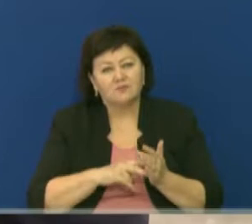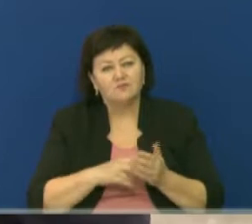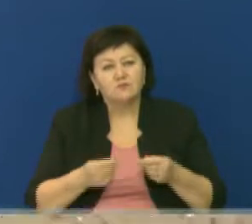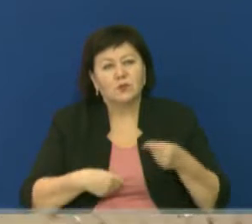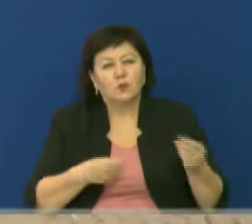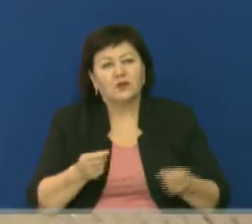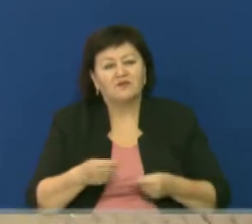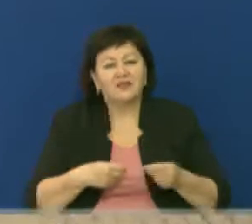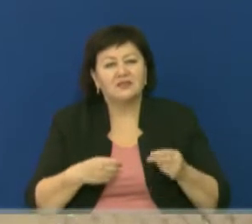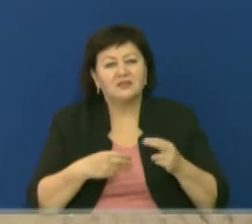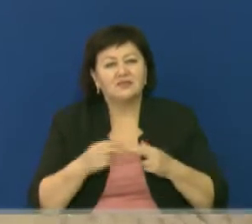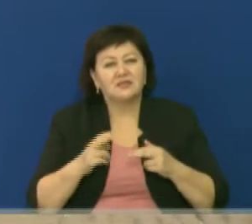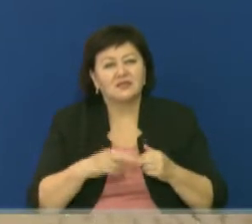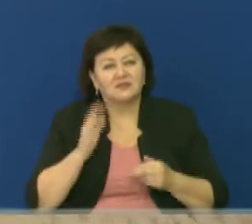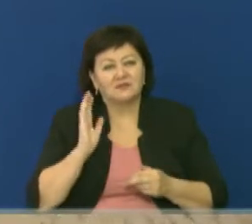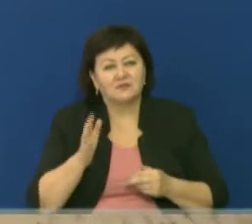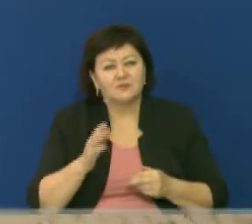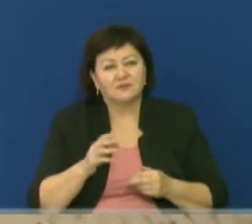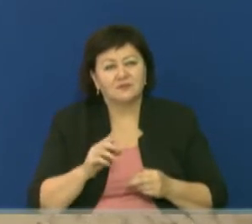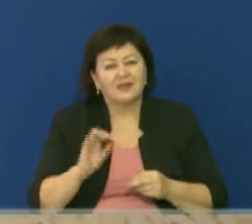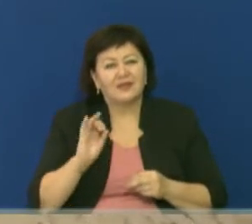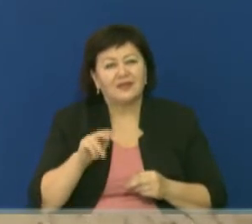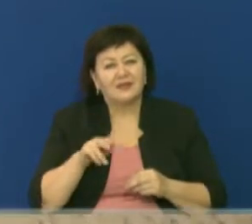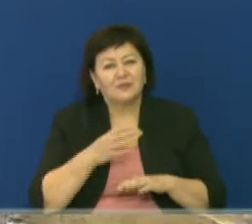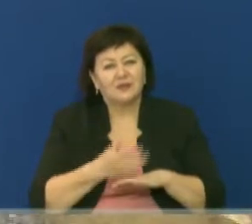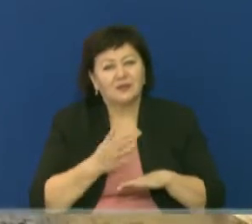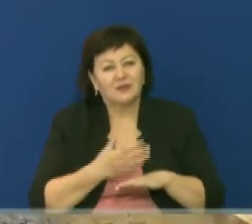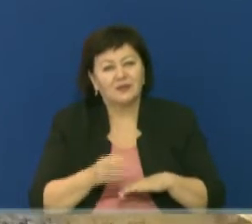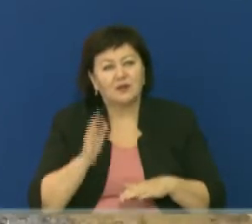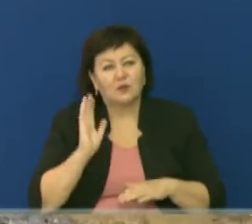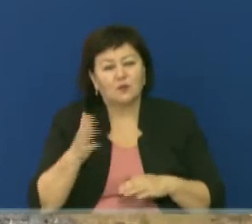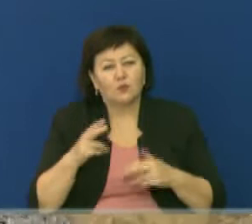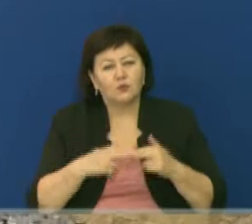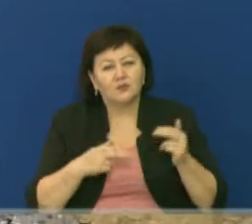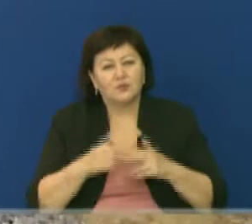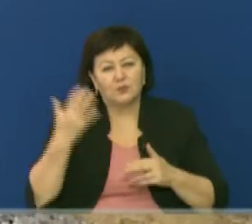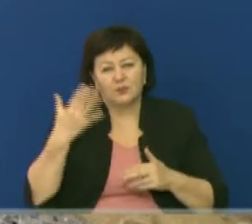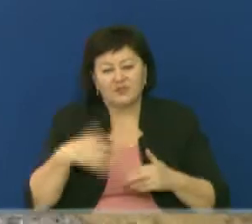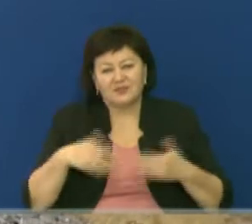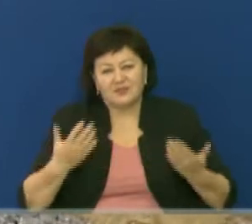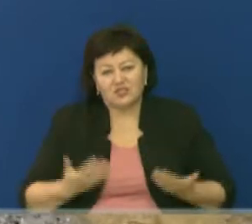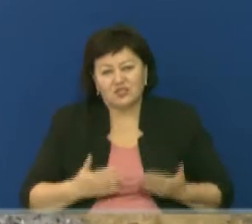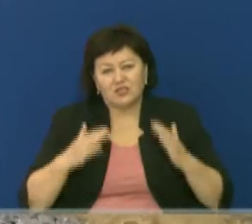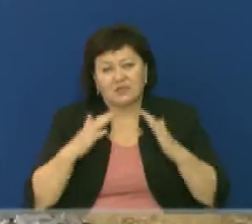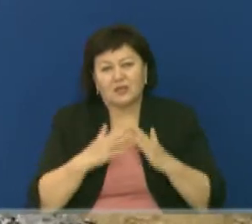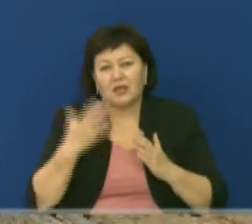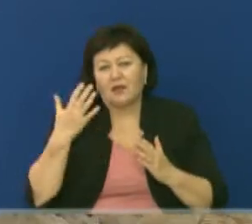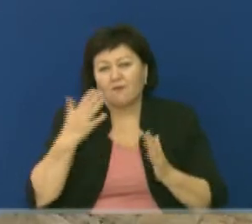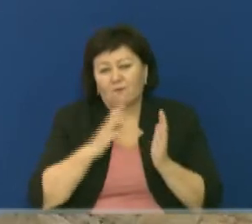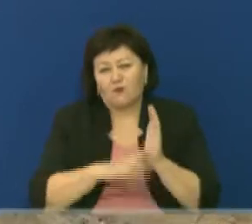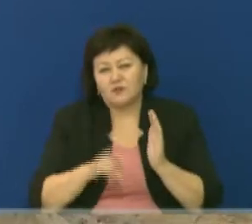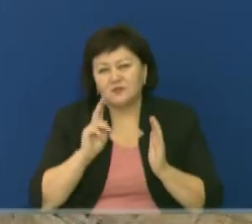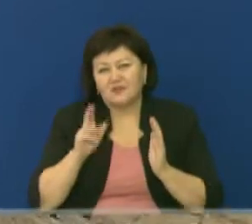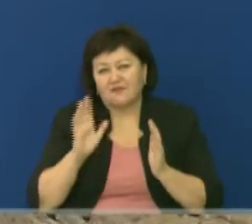строительства. Также в Аягозе по ипотечной программе будет построено 50 жилых домов общей площадью 80